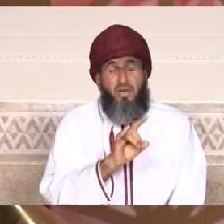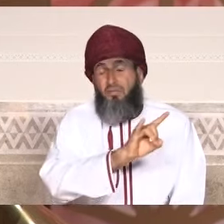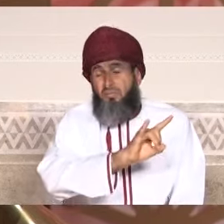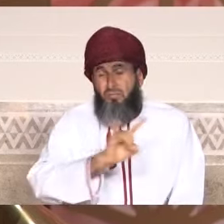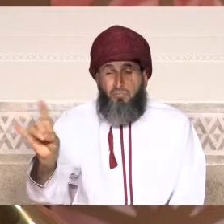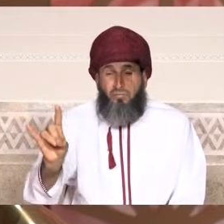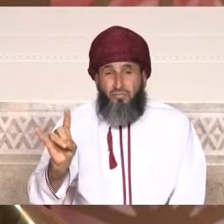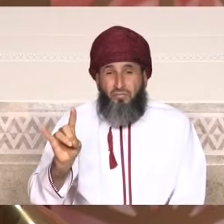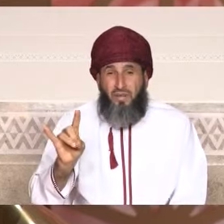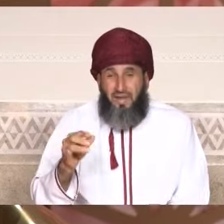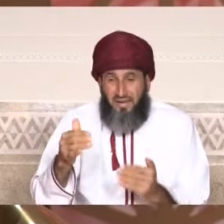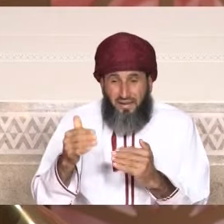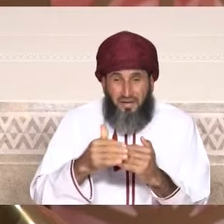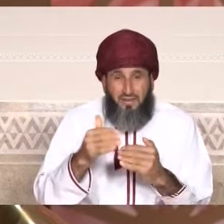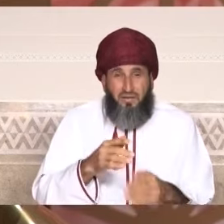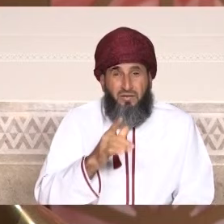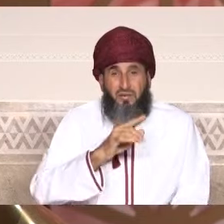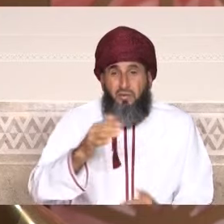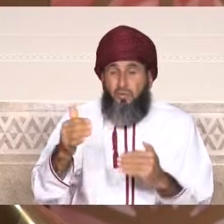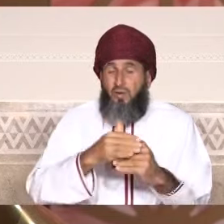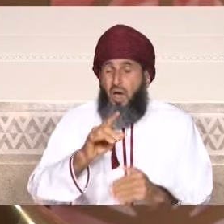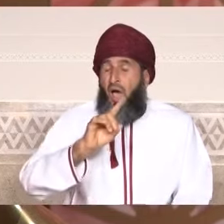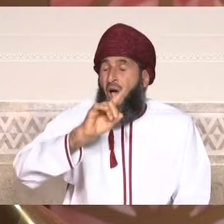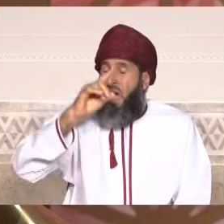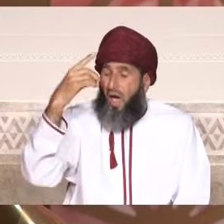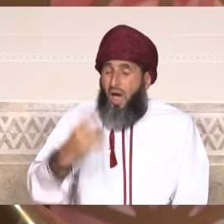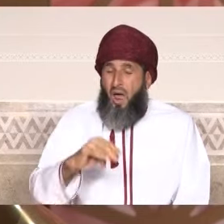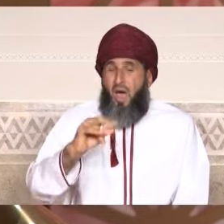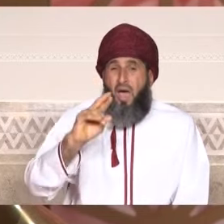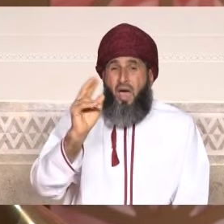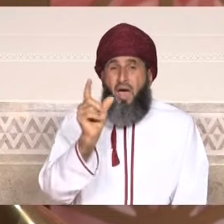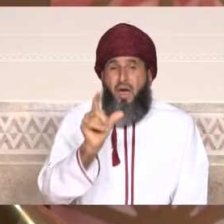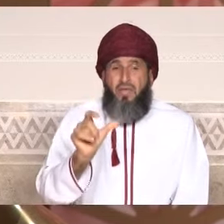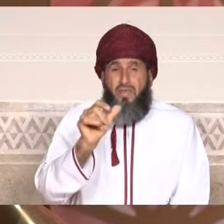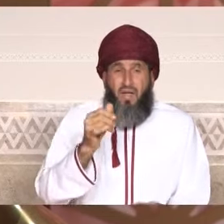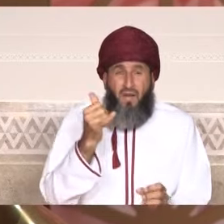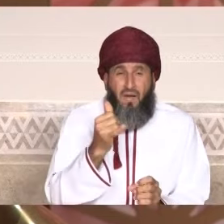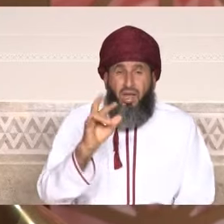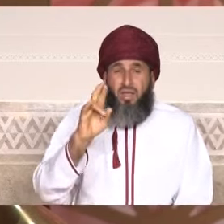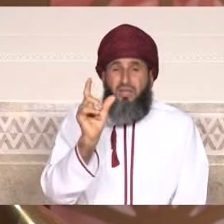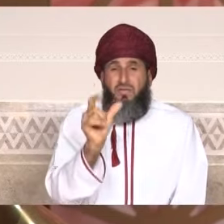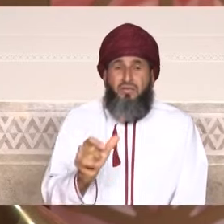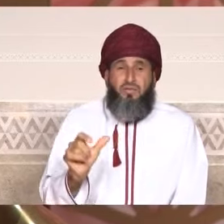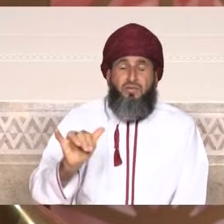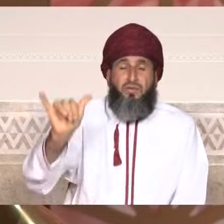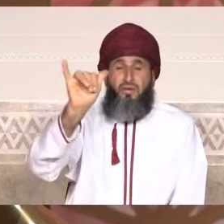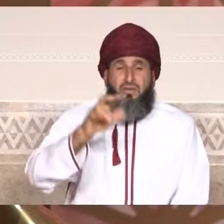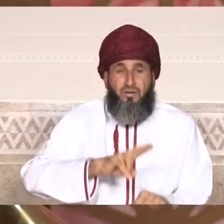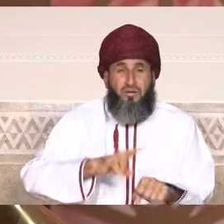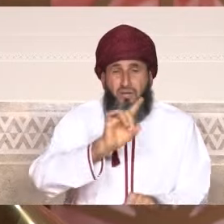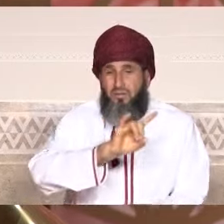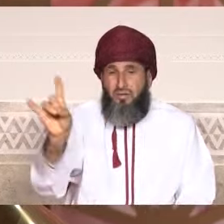عن قربانها، فقال ولا تقربوا الزنا إنه كان فاحشة وساء سبيلا، وقال ولا